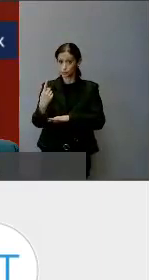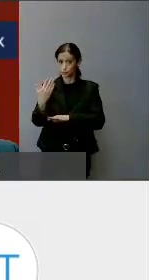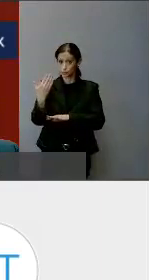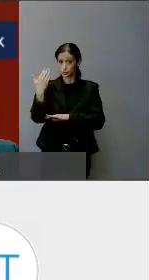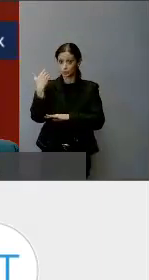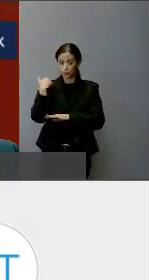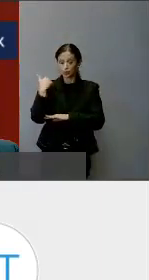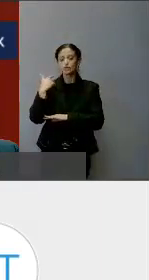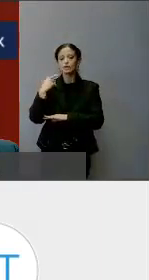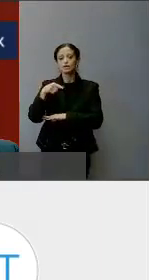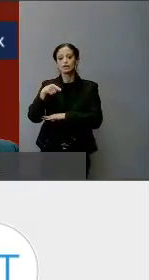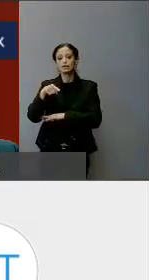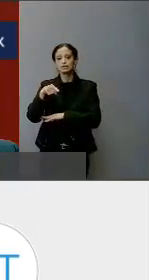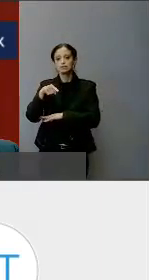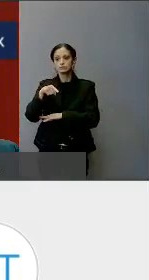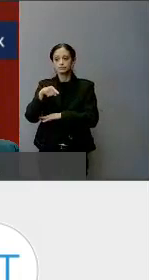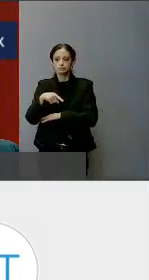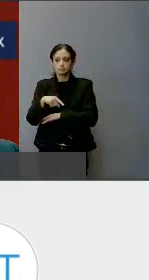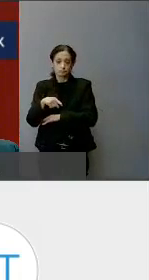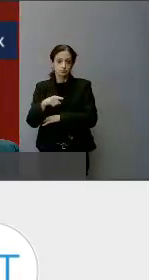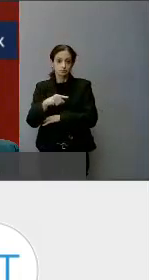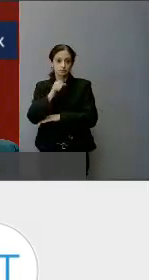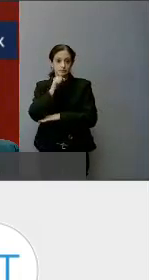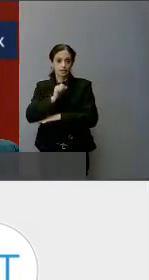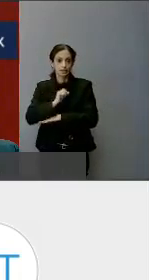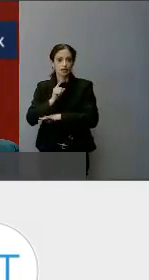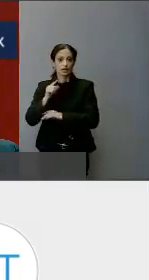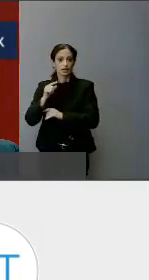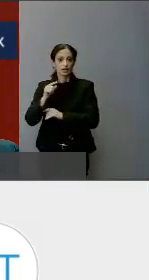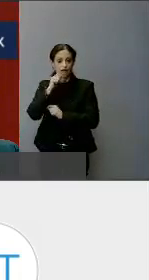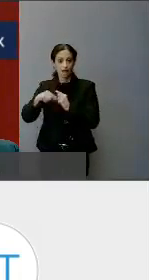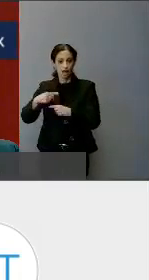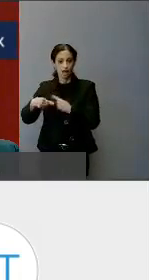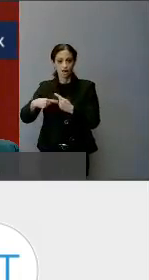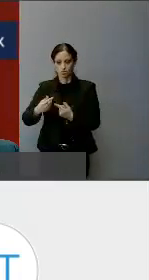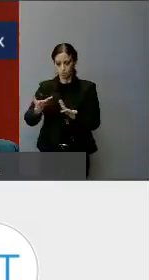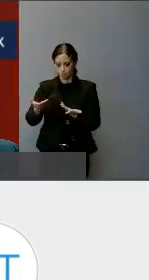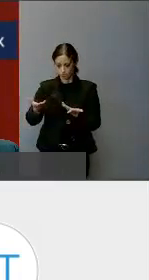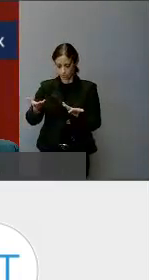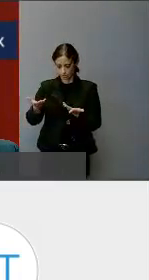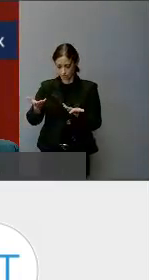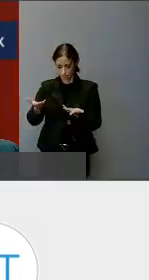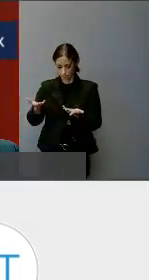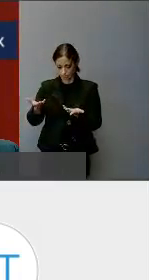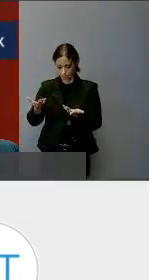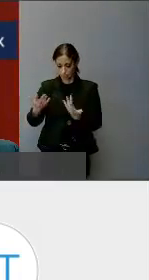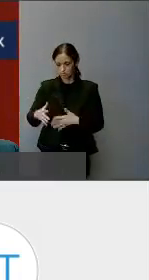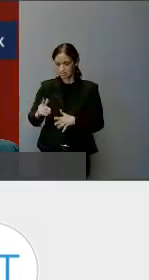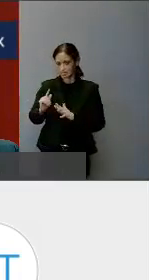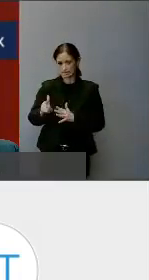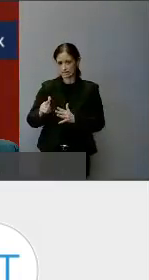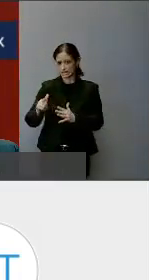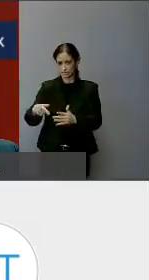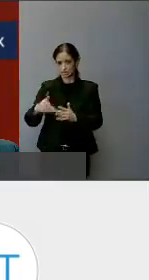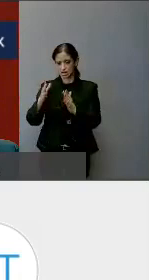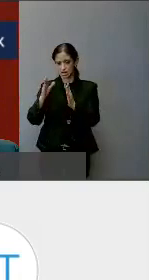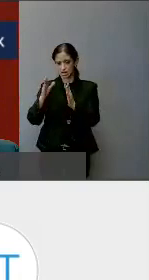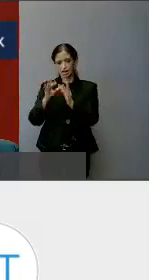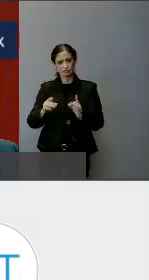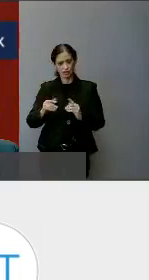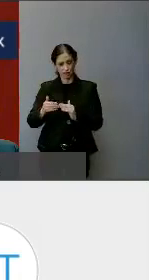credo che possa essere utile già prima di natale direi nelle prossime settimane andare insieme